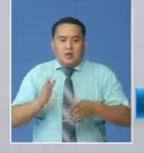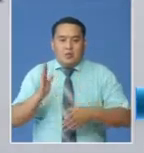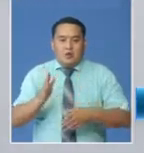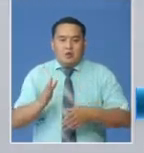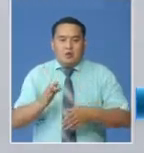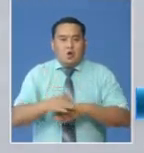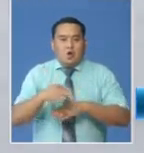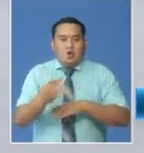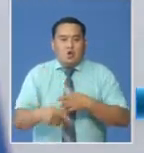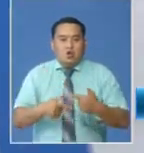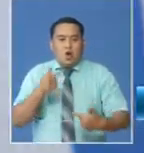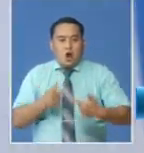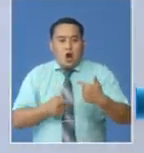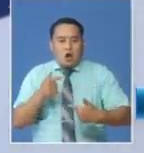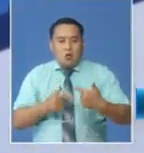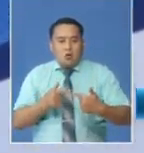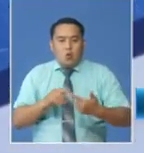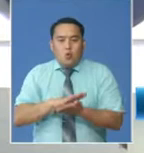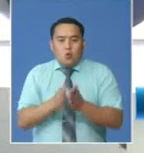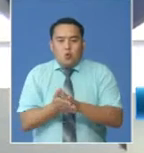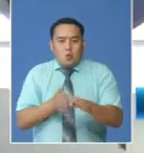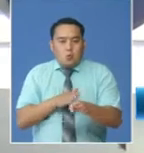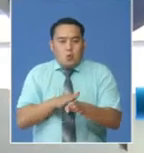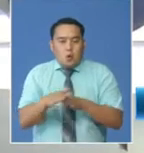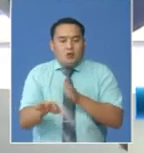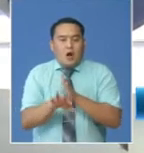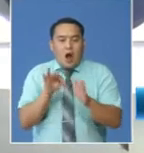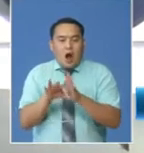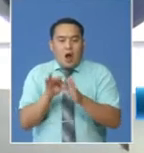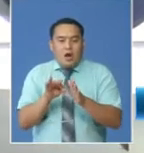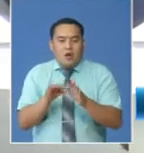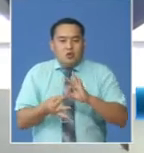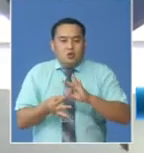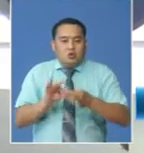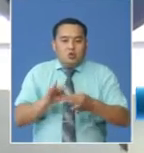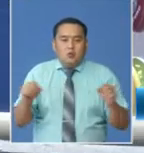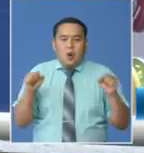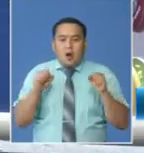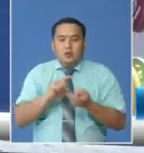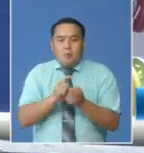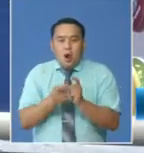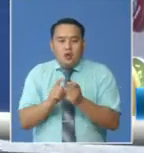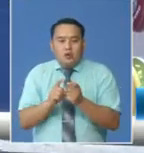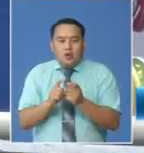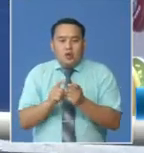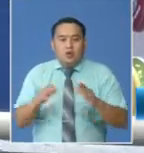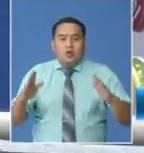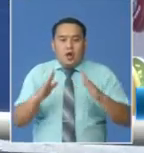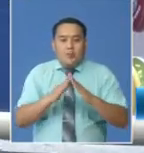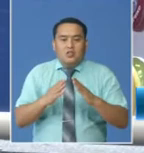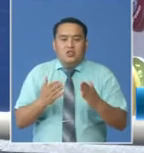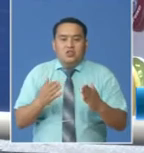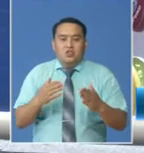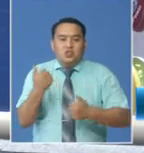Жесткая конкуренция на турнире – одно из условий полноценного отбора. Ведь чем труднее спортсменам бороться за первенство на домашнем